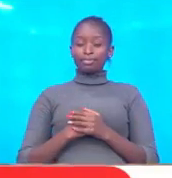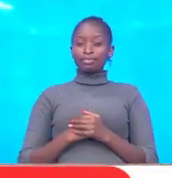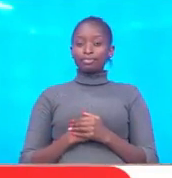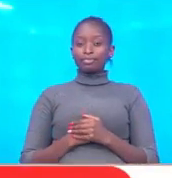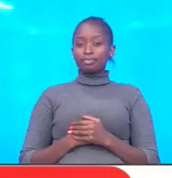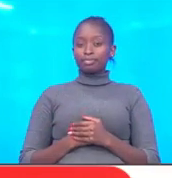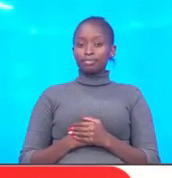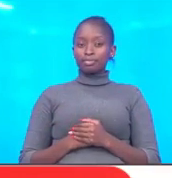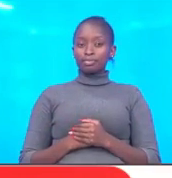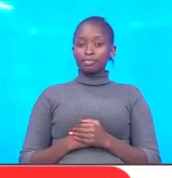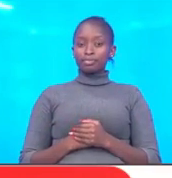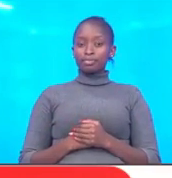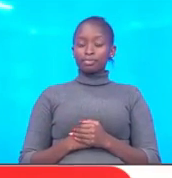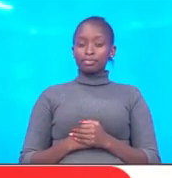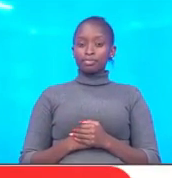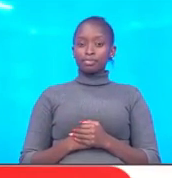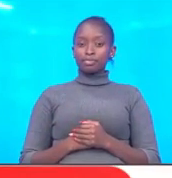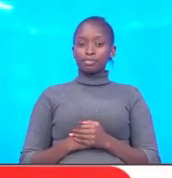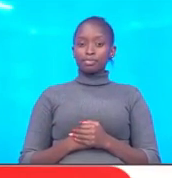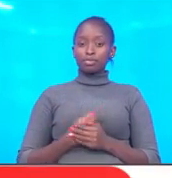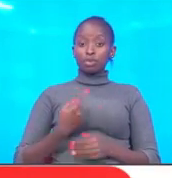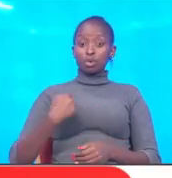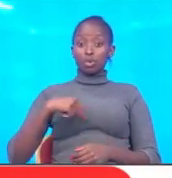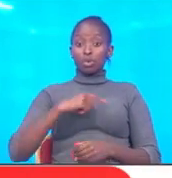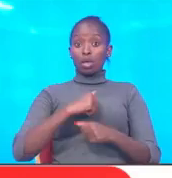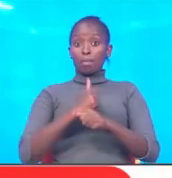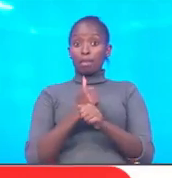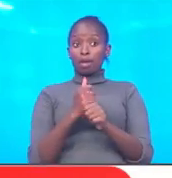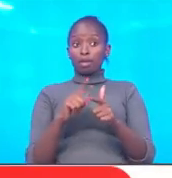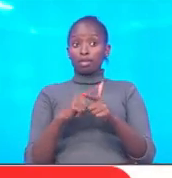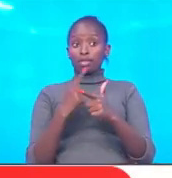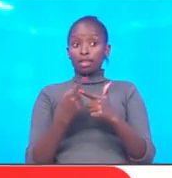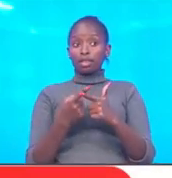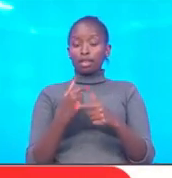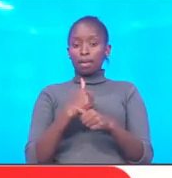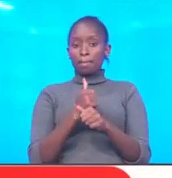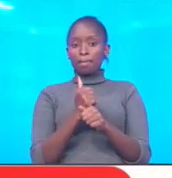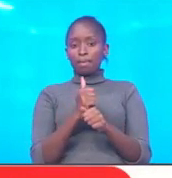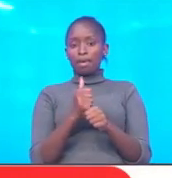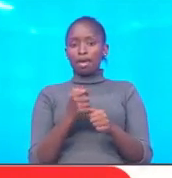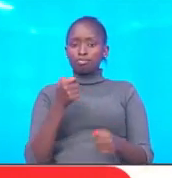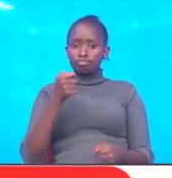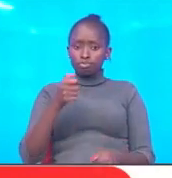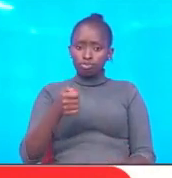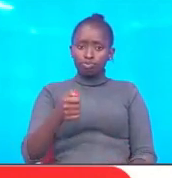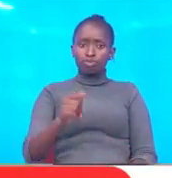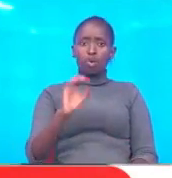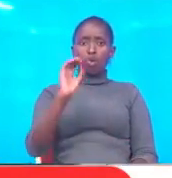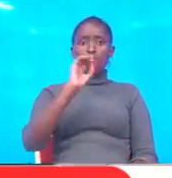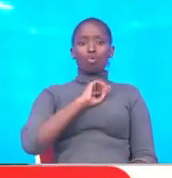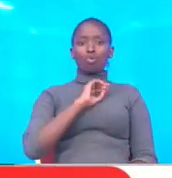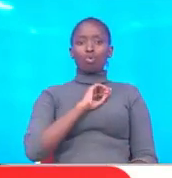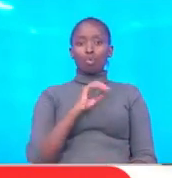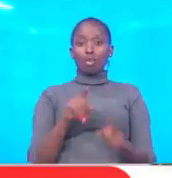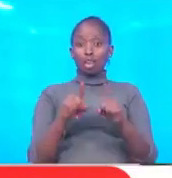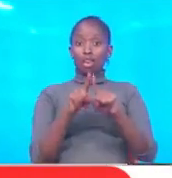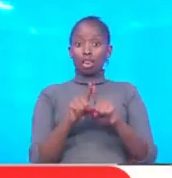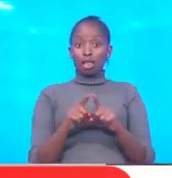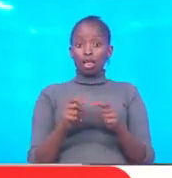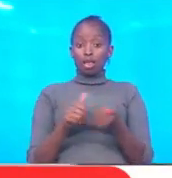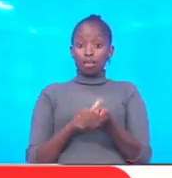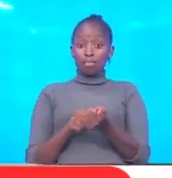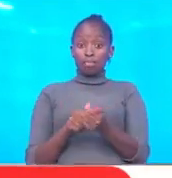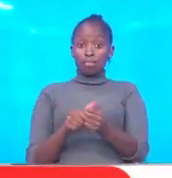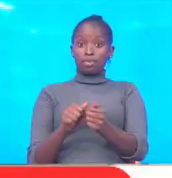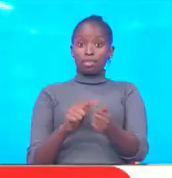Mbolea yetu ya kienyeji ndio tunatengeneza, na tena tunatengeneza mbegu yetu ya kienyeji. Kama sisi, kama hii mahindi. Hii ni mahindi